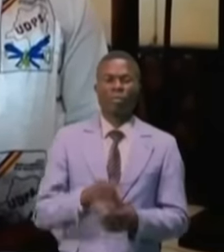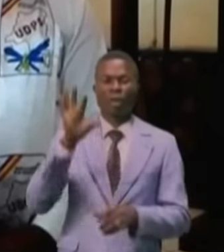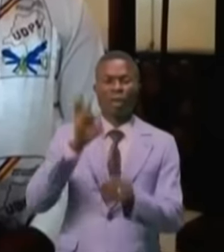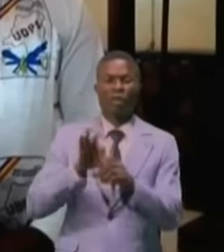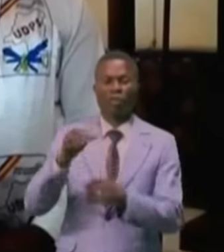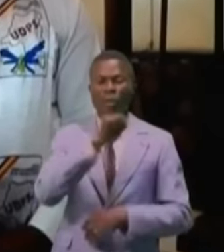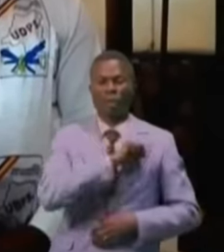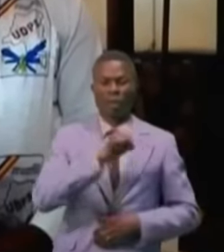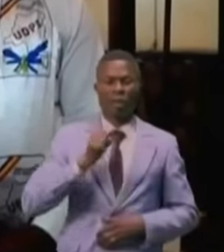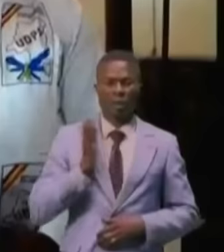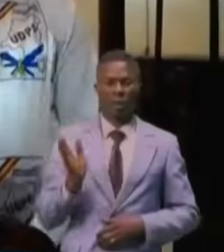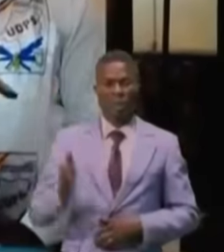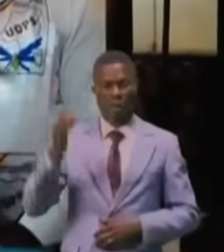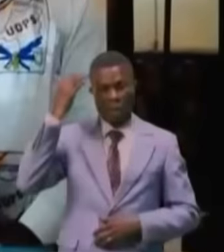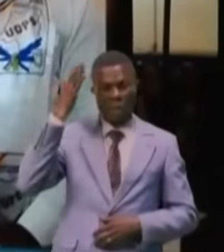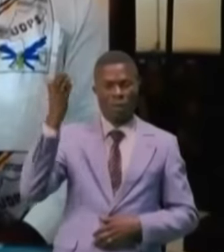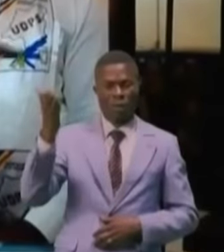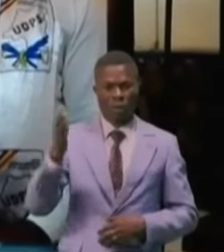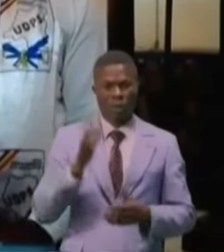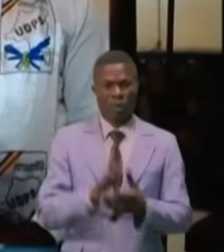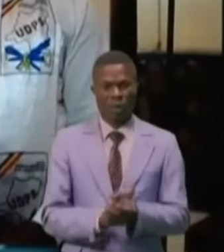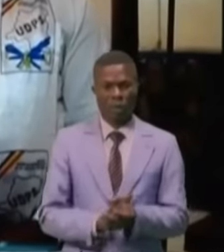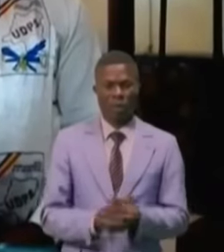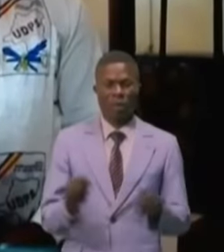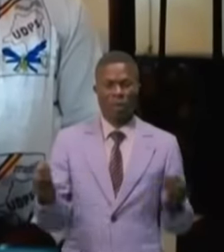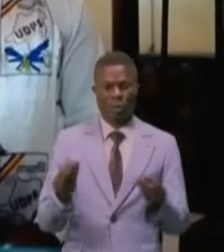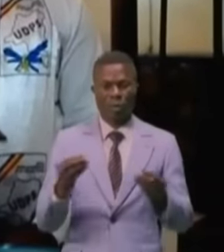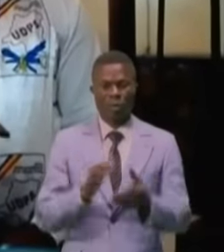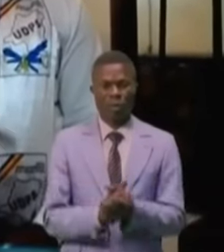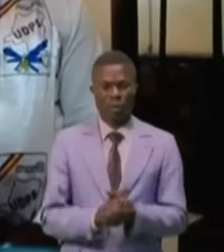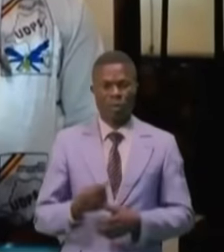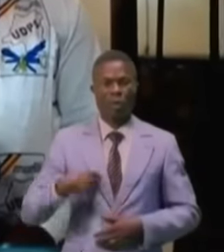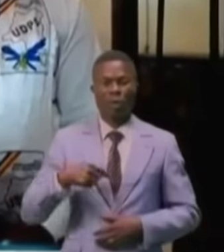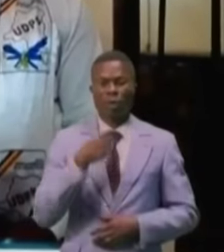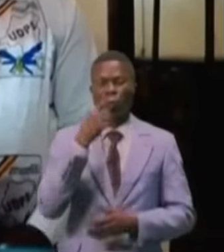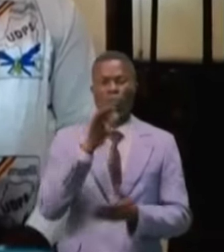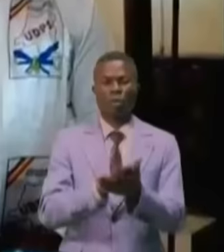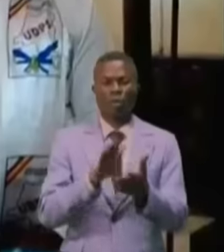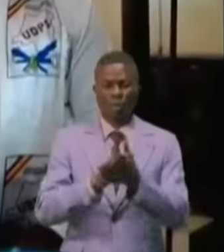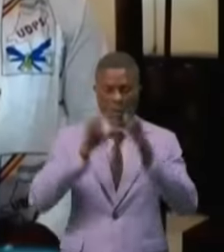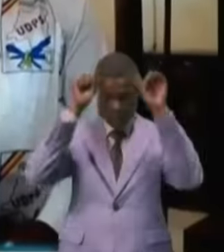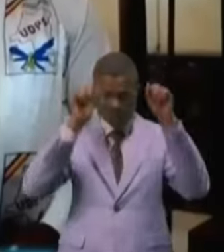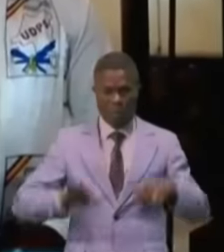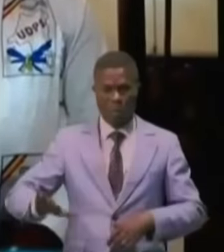à l'Équateur. Nous avons été élus à l'Équateur.